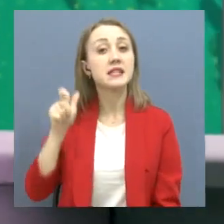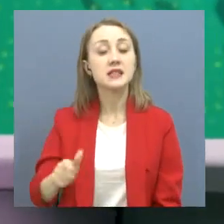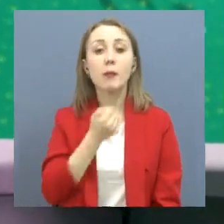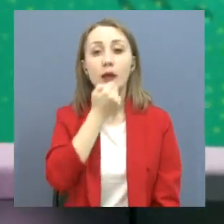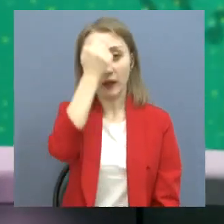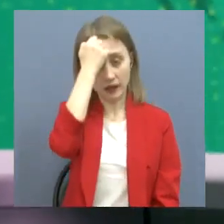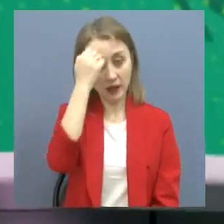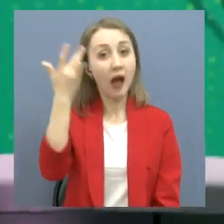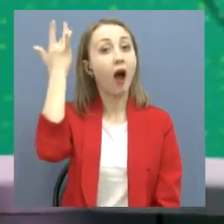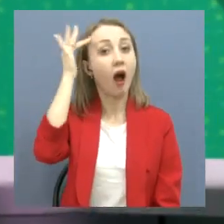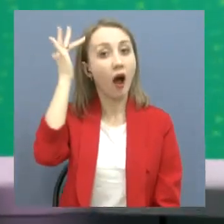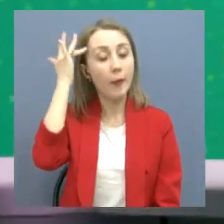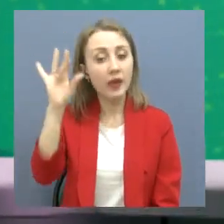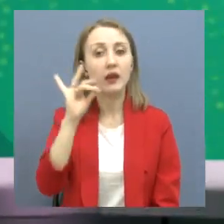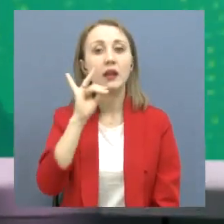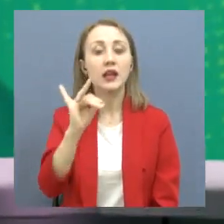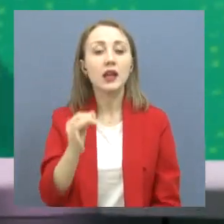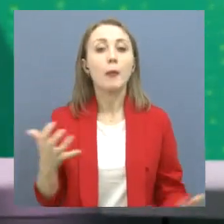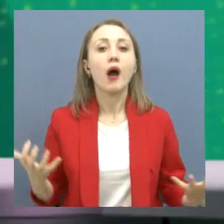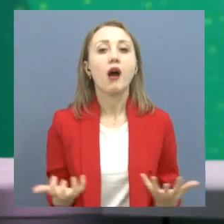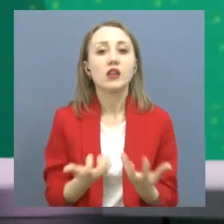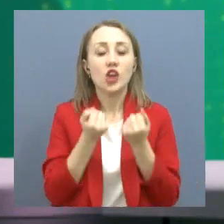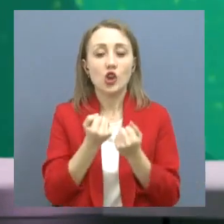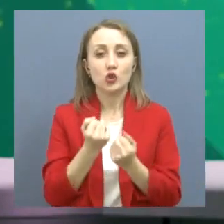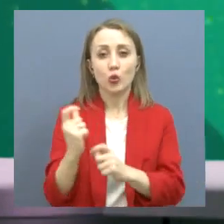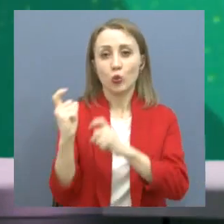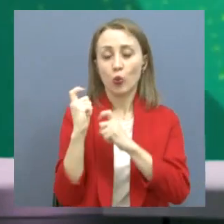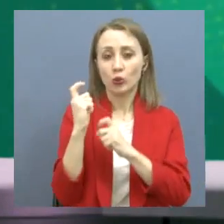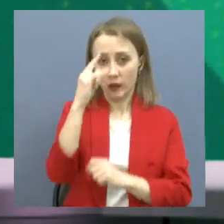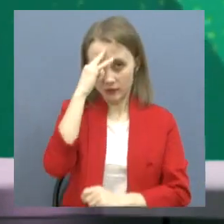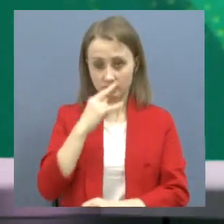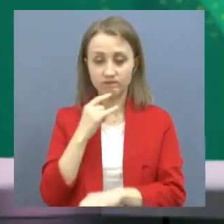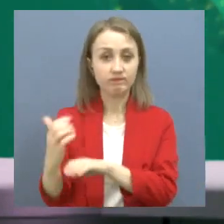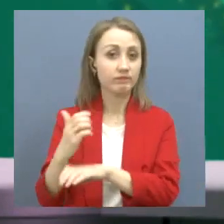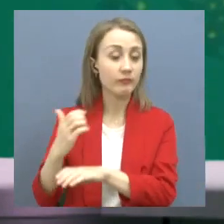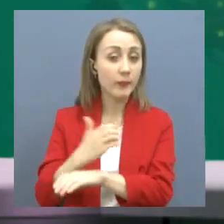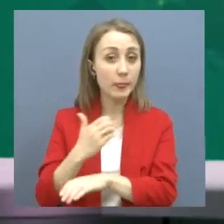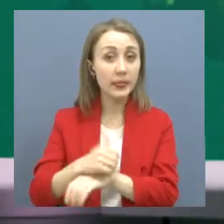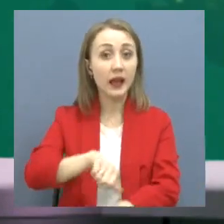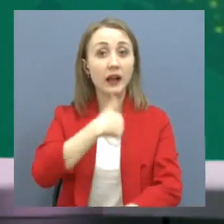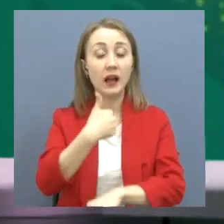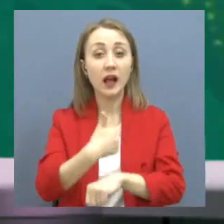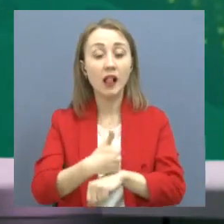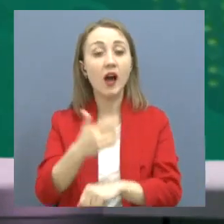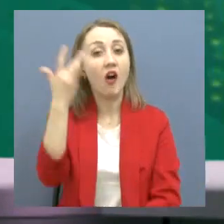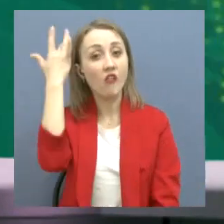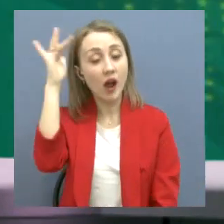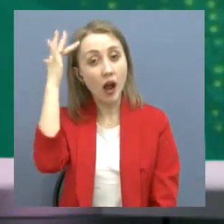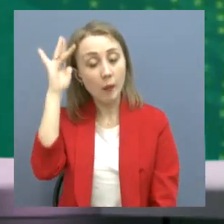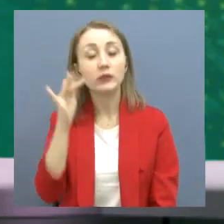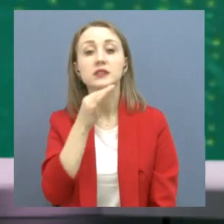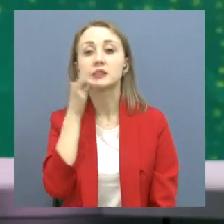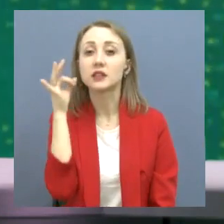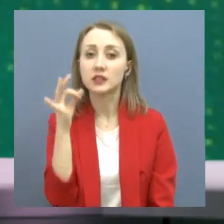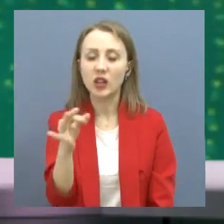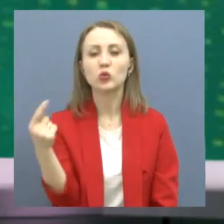Штаты Америки за поддержку и направление гуманитарного груза в Казахстан. Глава американской дипломатии подтвердил намерение Вашингтона